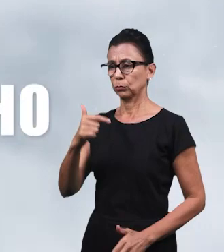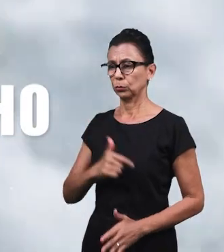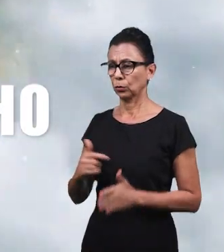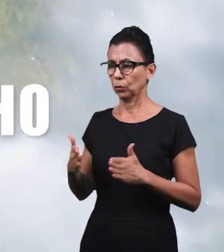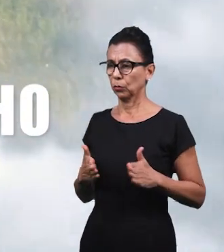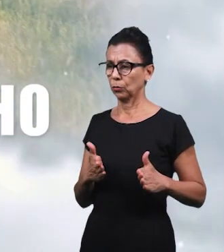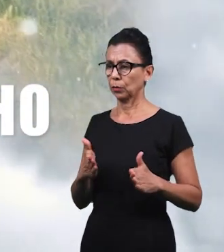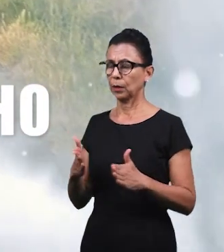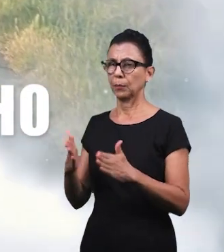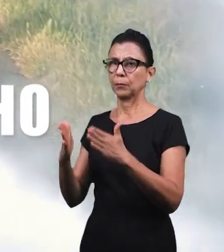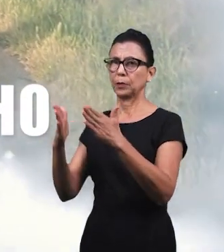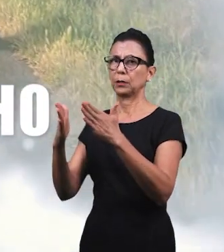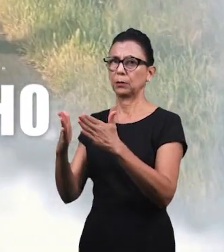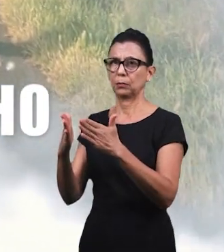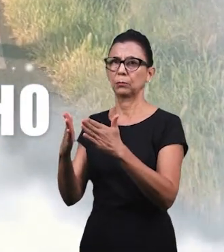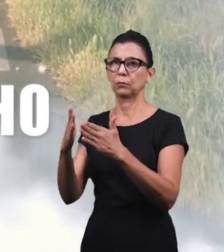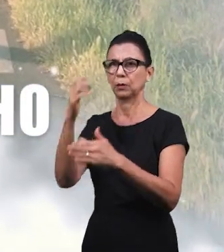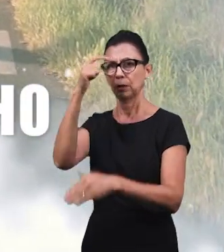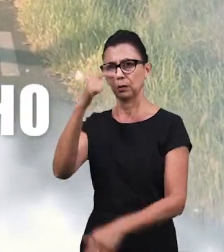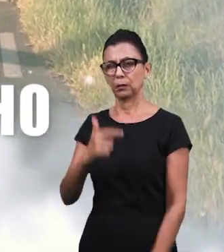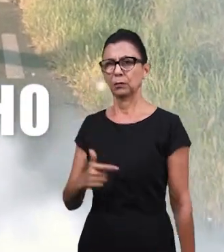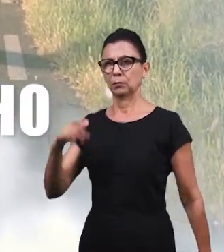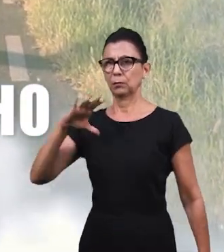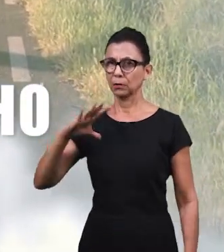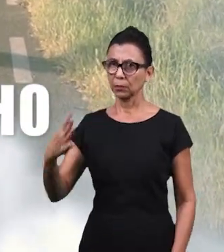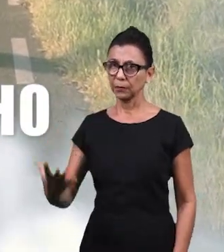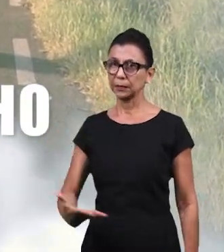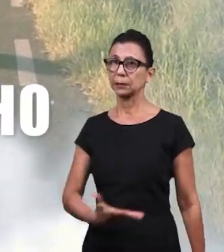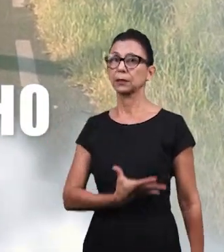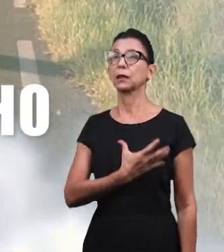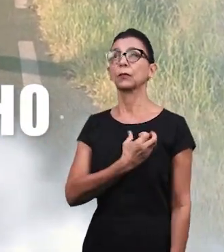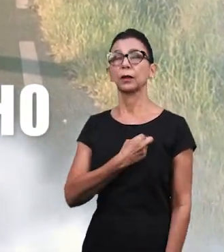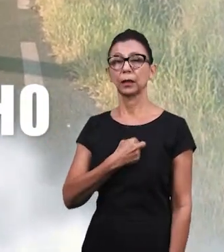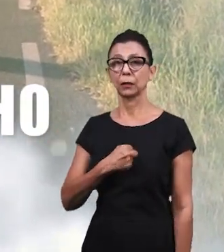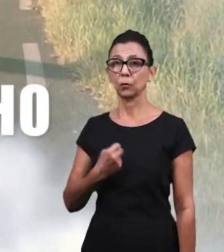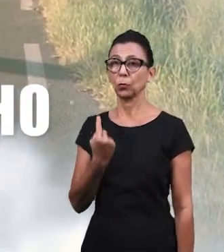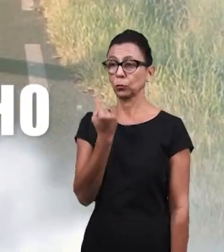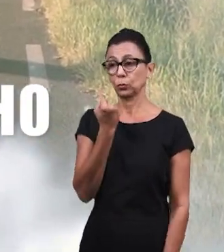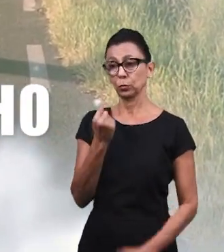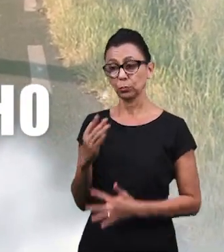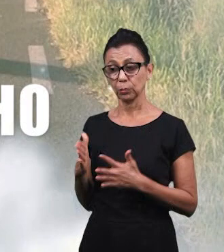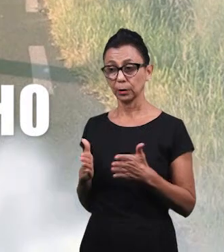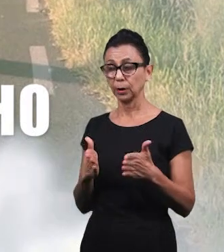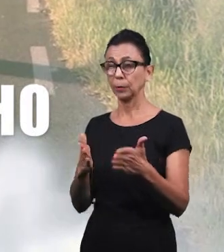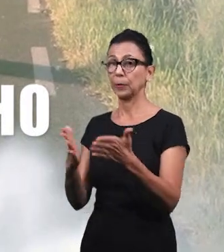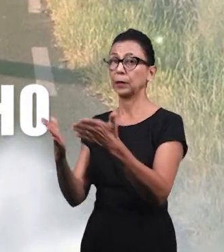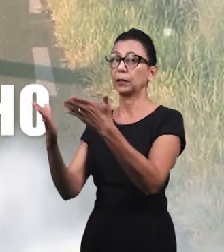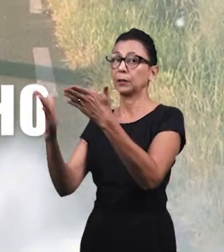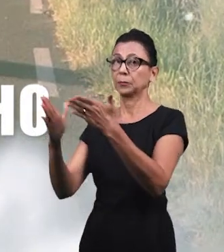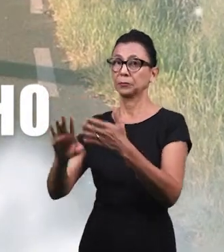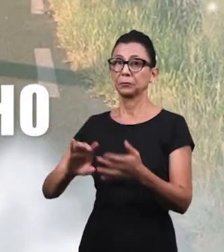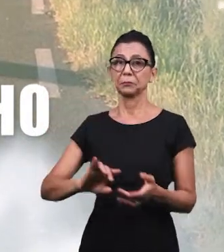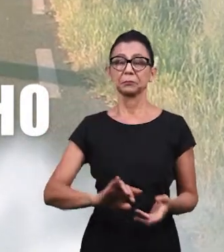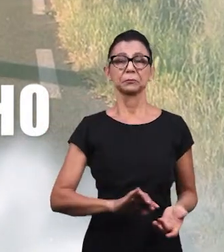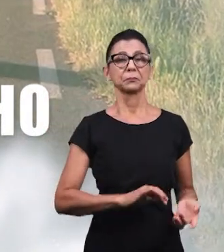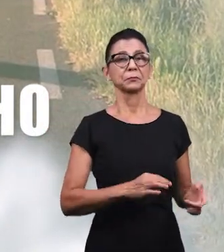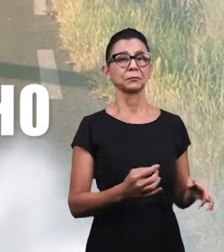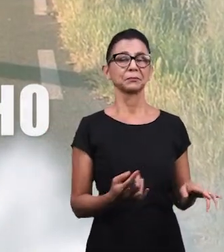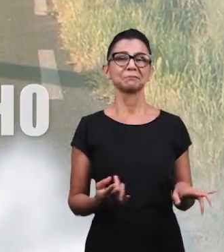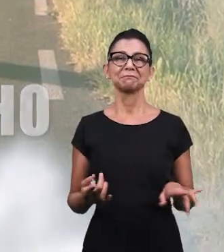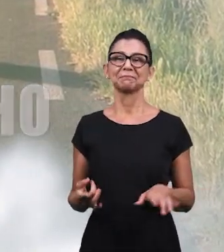Não sigas por outro caminho, que a porta do céu sou